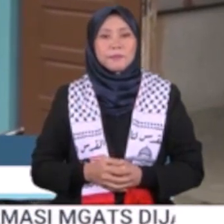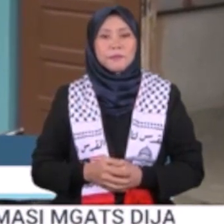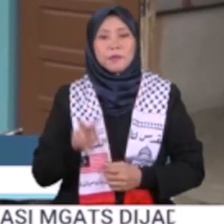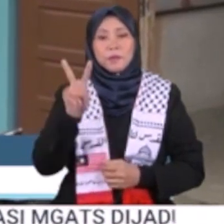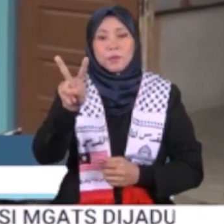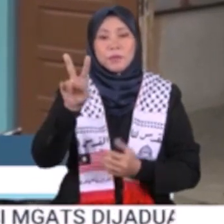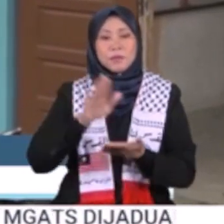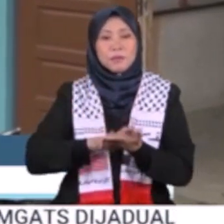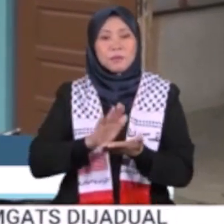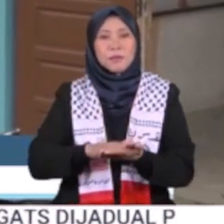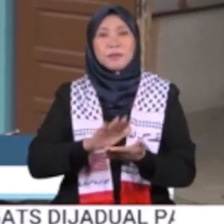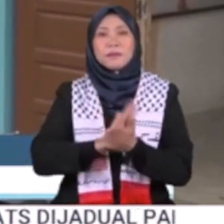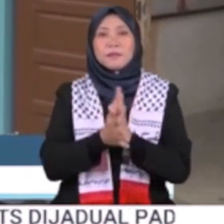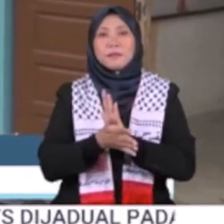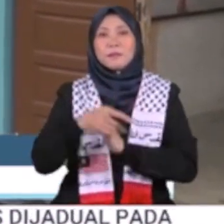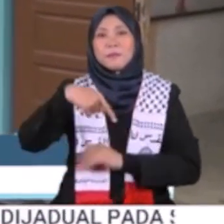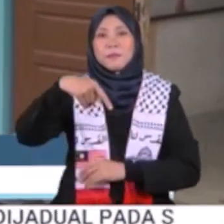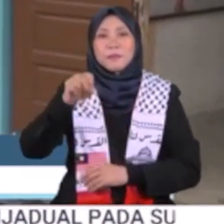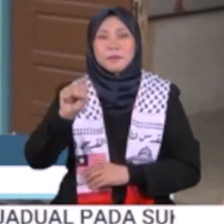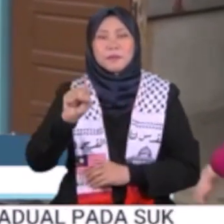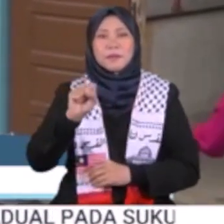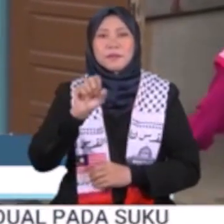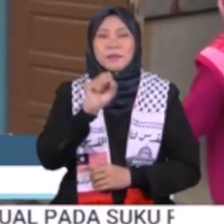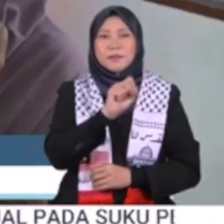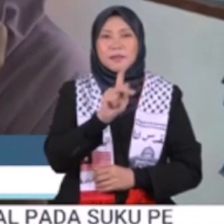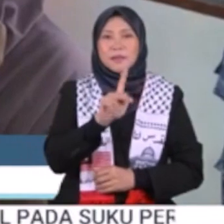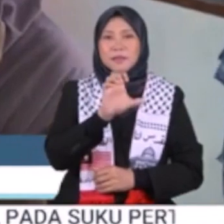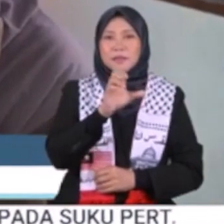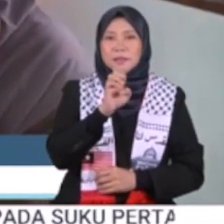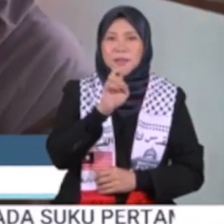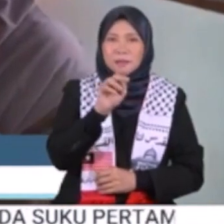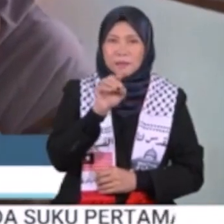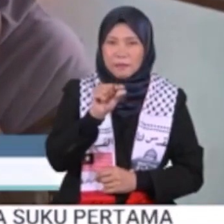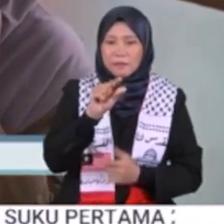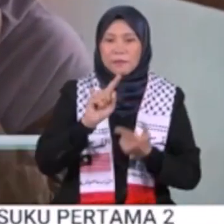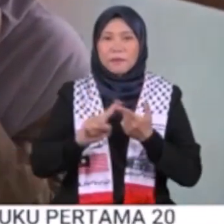Dua buah sekolah yang dijadikan PPS iaitu SK Cendering dan SK Atas Tol juga